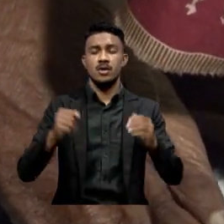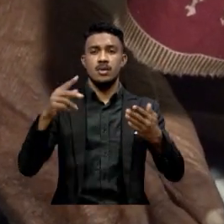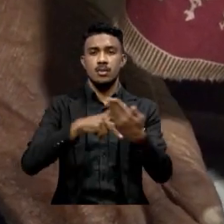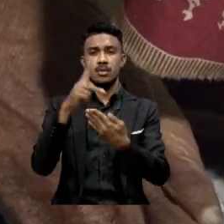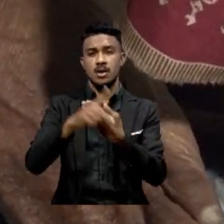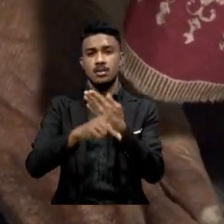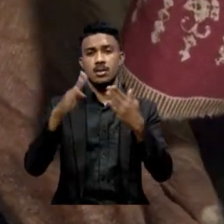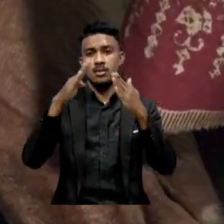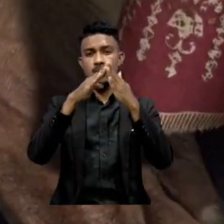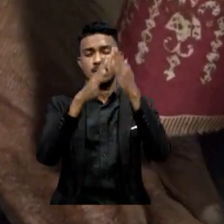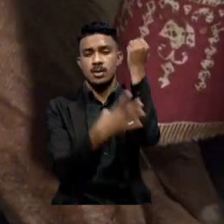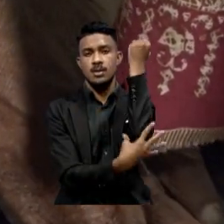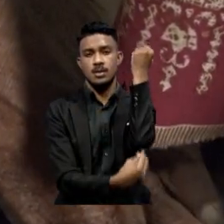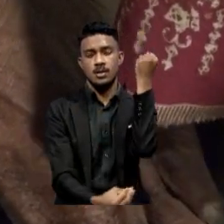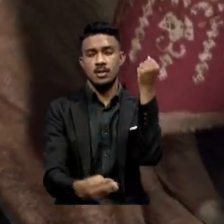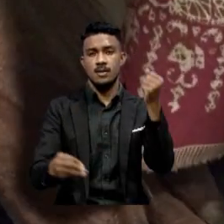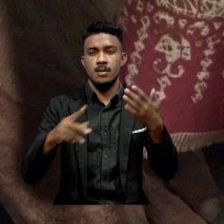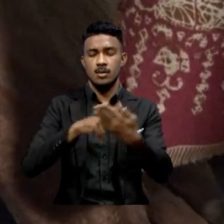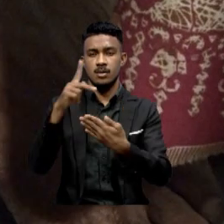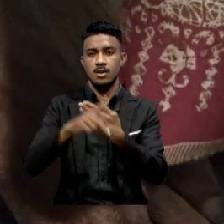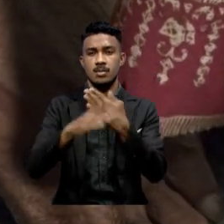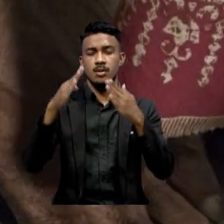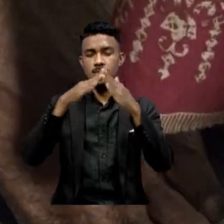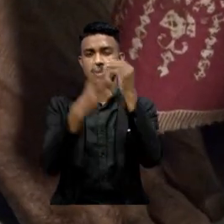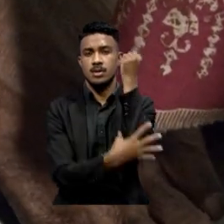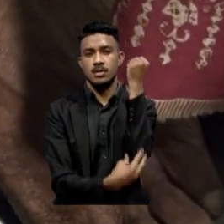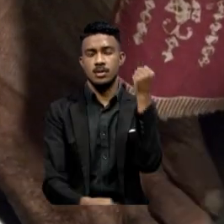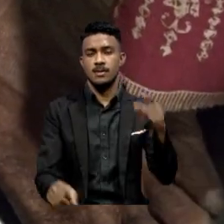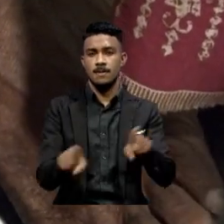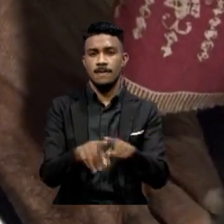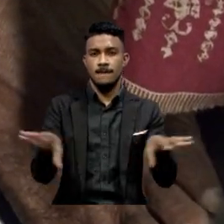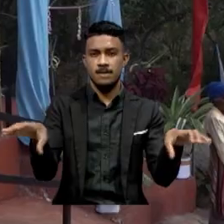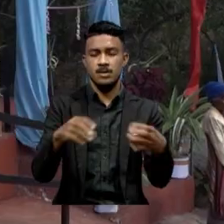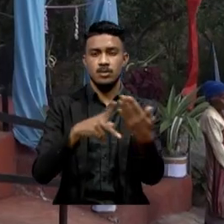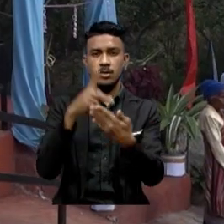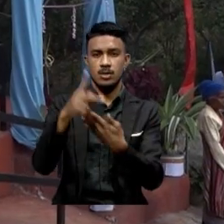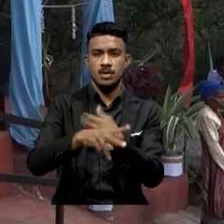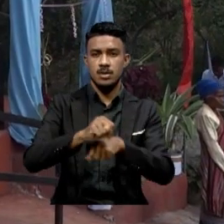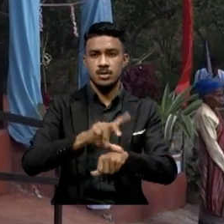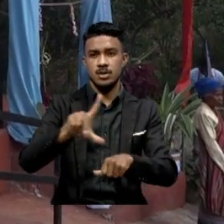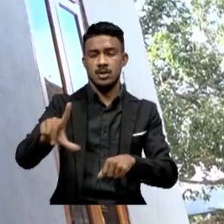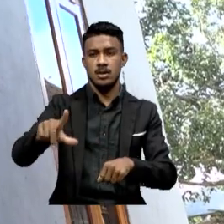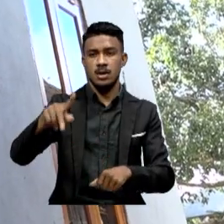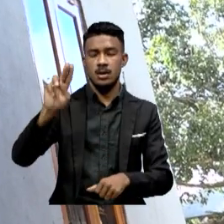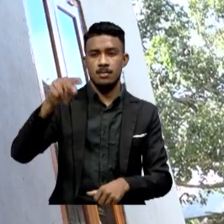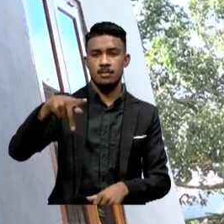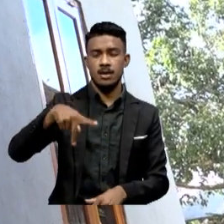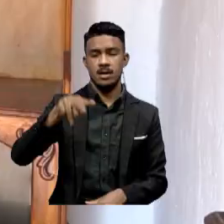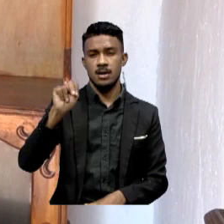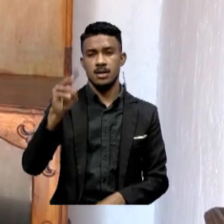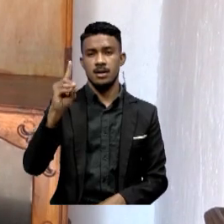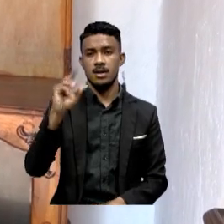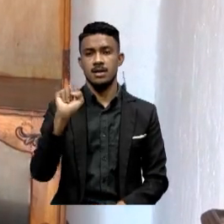laek. Programa Umak Bit Like hanesan parte ida husi servisu Programa Nasional Desenvolvimento Suku KPNDC.